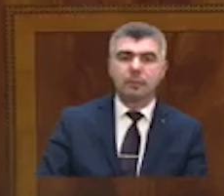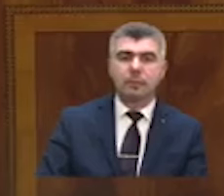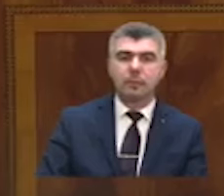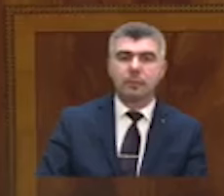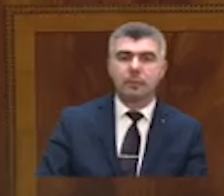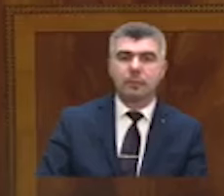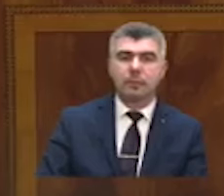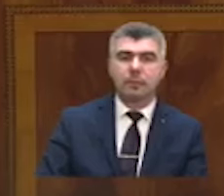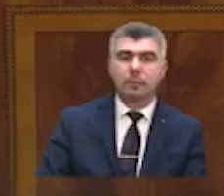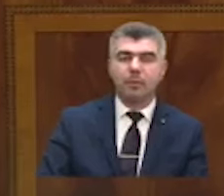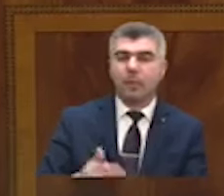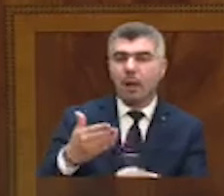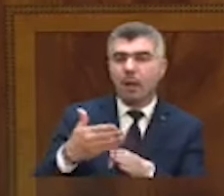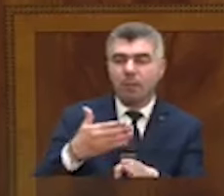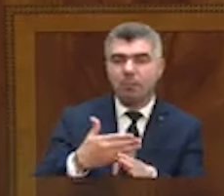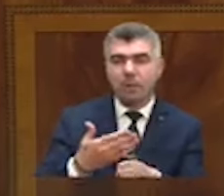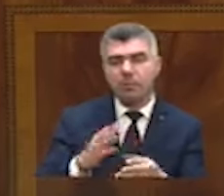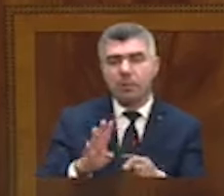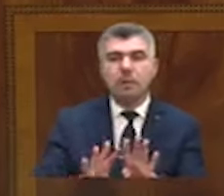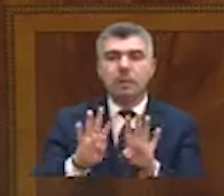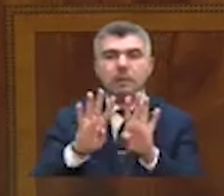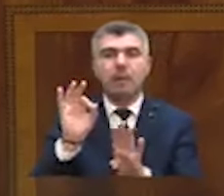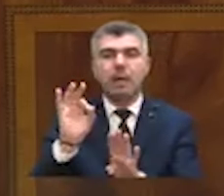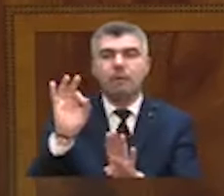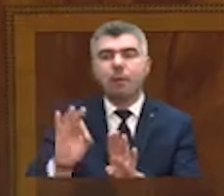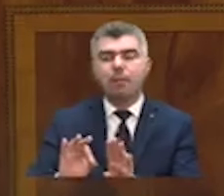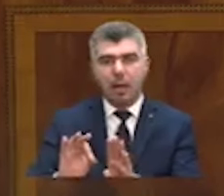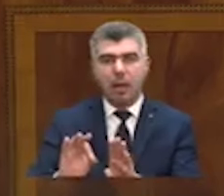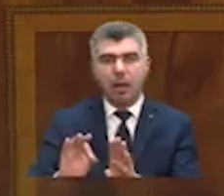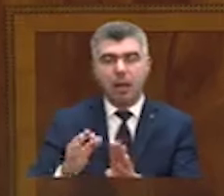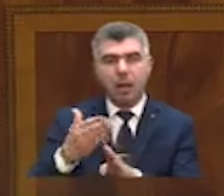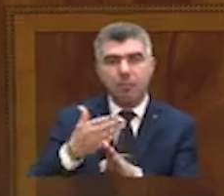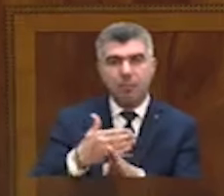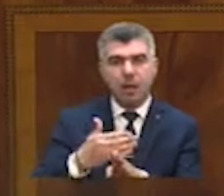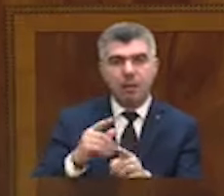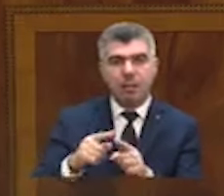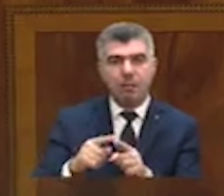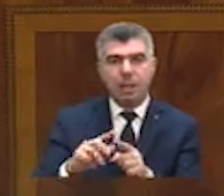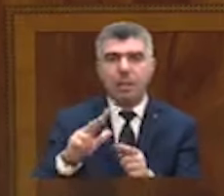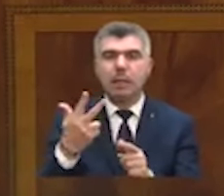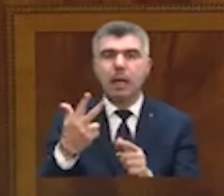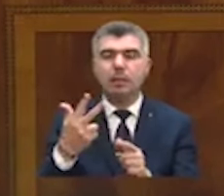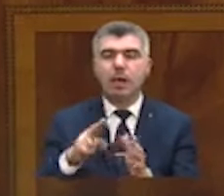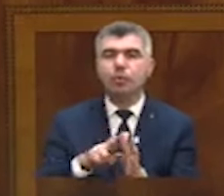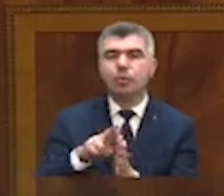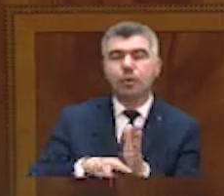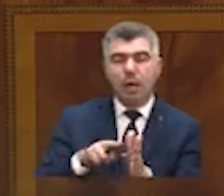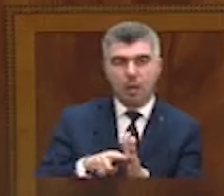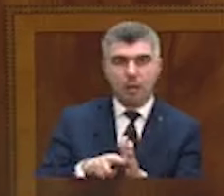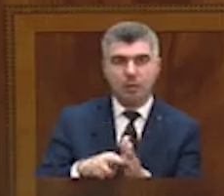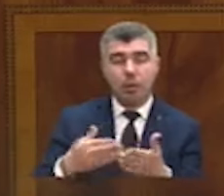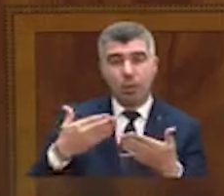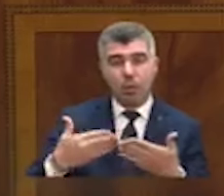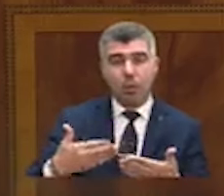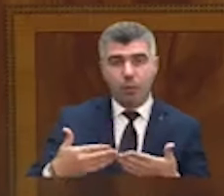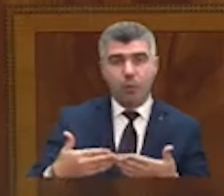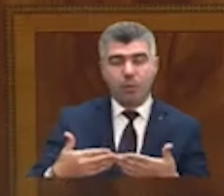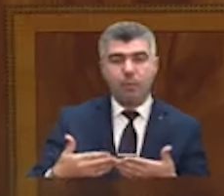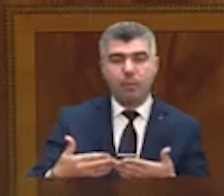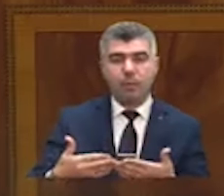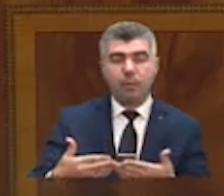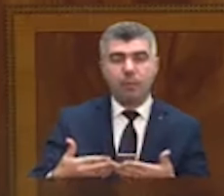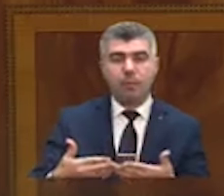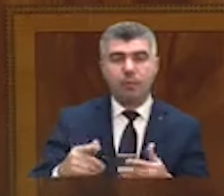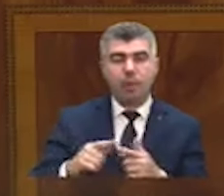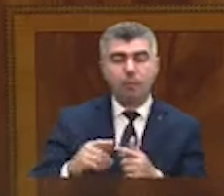بانه قبل 80% الاستثمارات كانت كتمشي لثلا الجهات اليوم الاغلبيه يعني